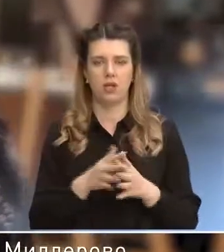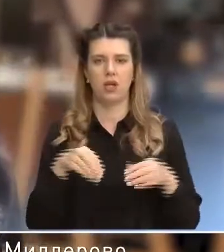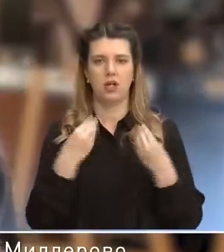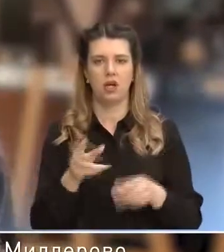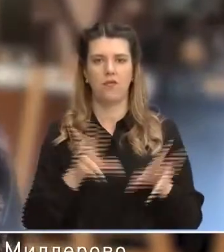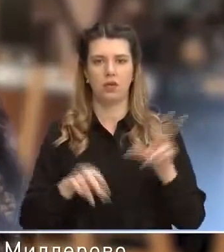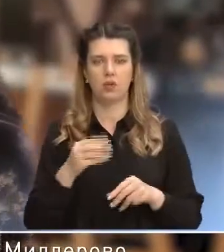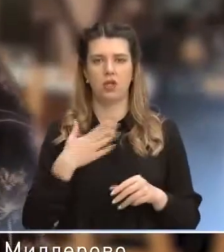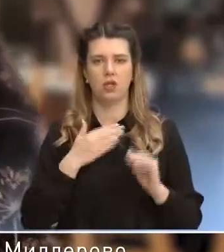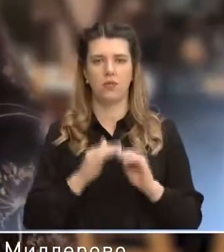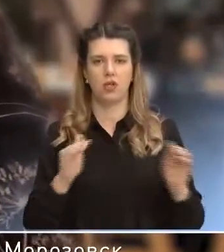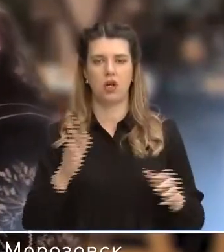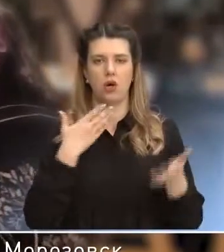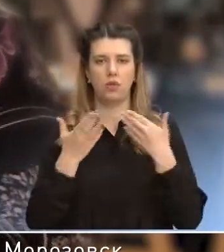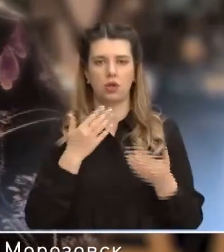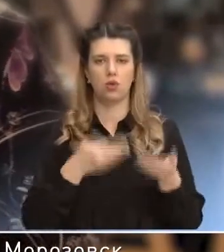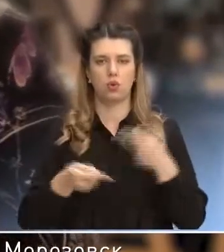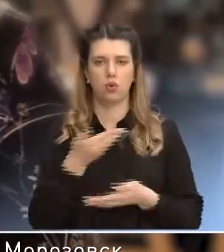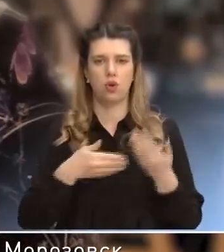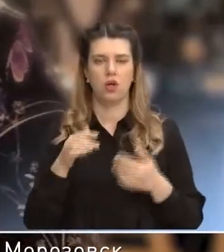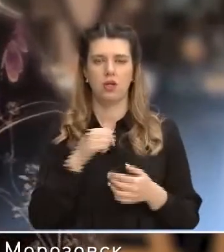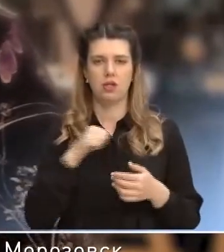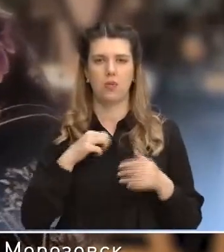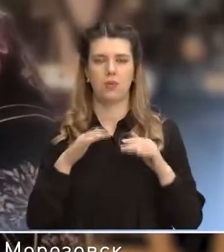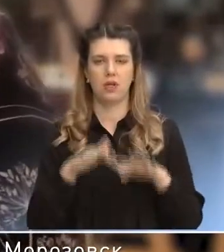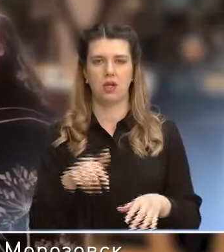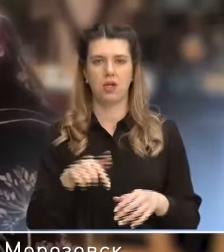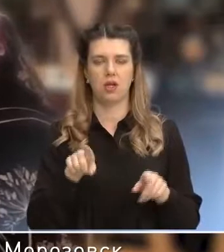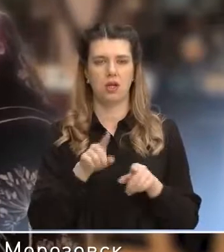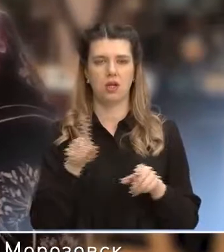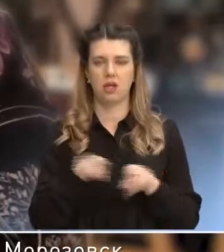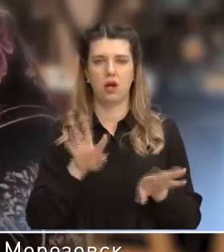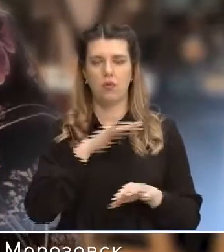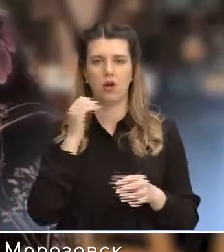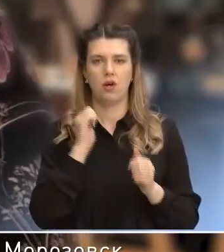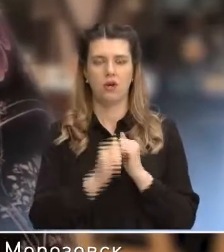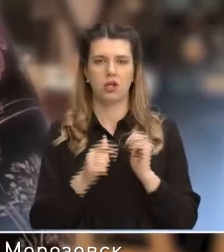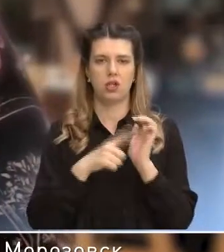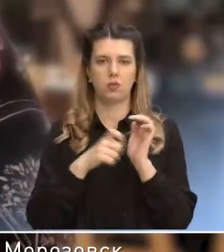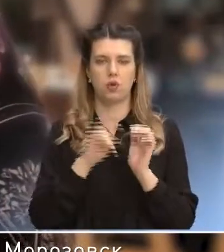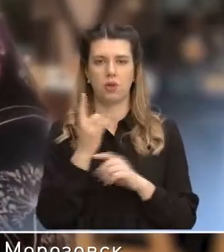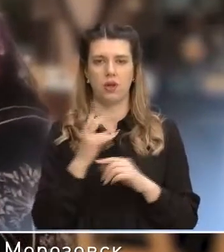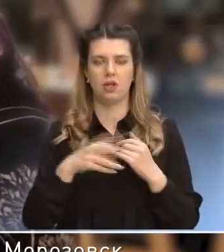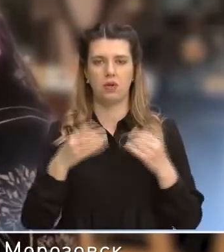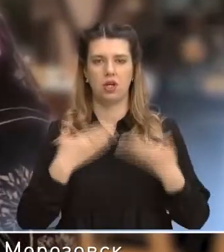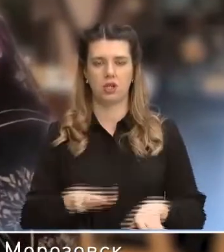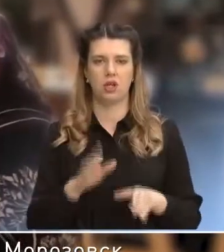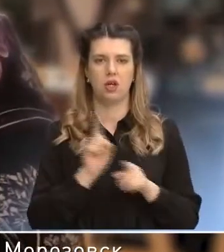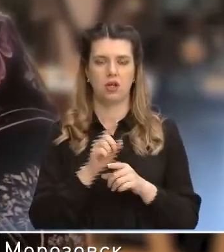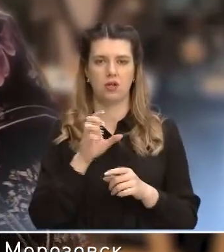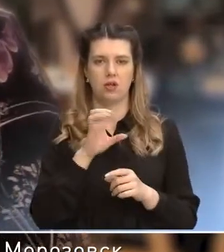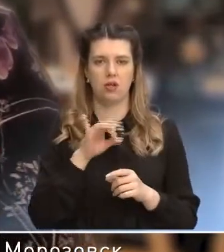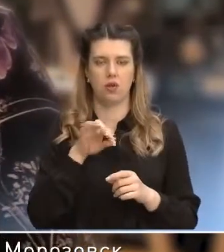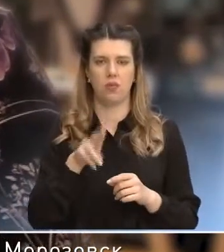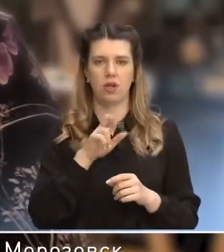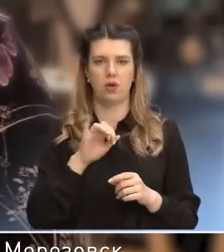дали возможность нашим детям общаться друг с другом. Потому что на самом деле их не так много. Каждый 700-й ребенок на Земле рождается с синдромом